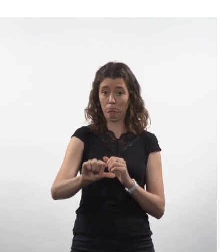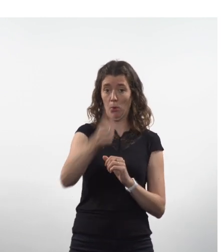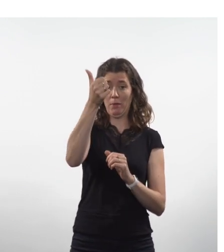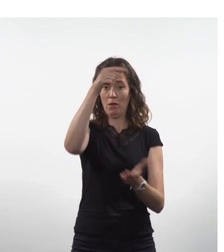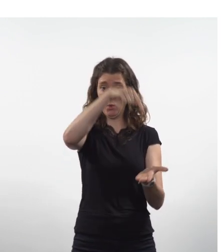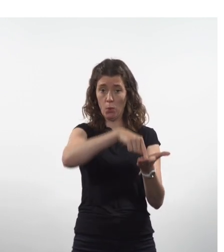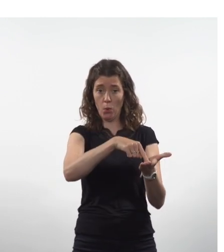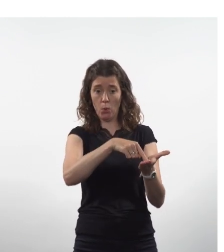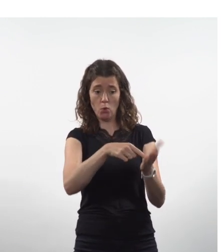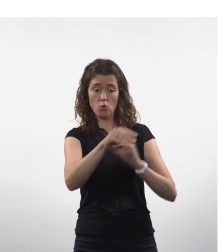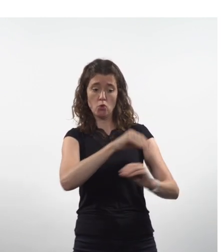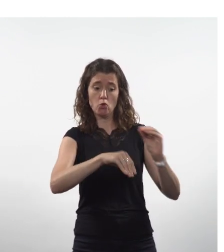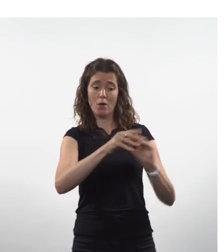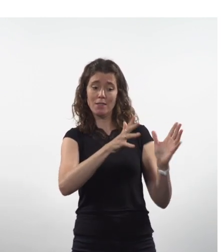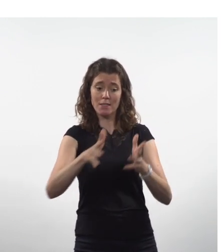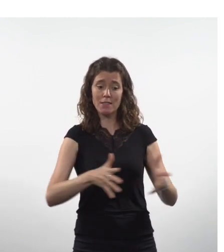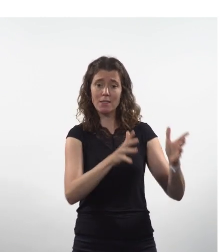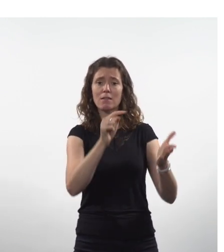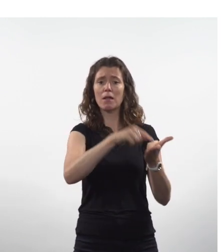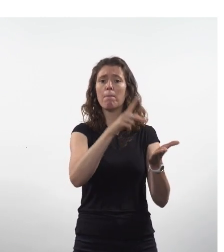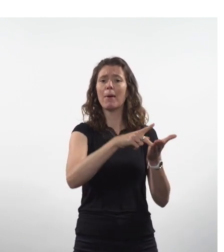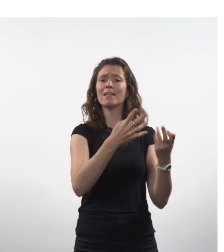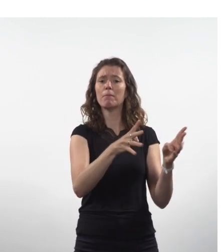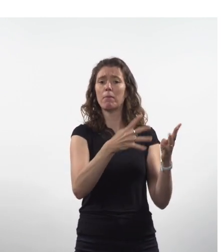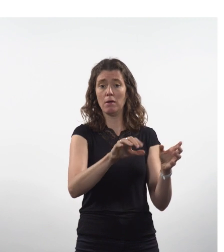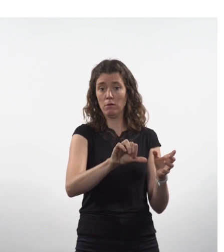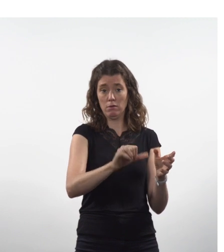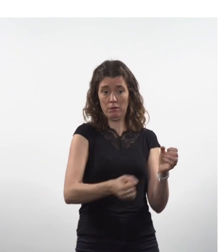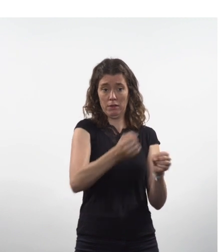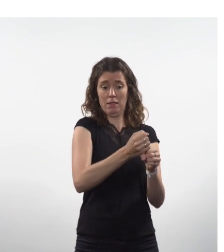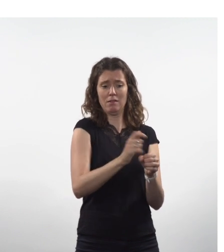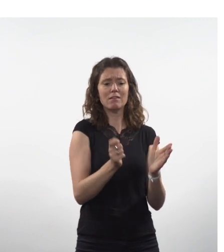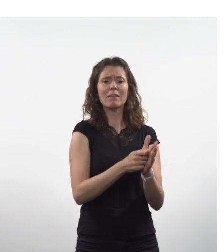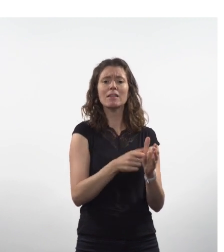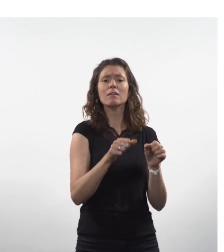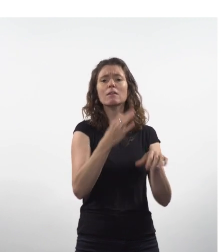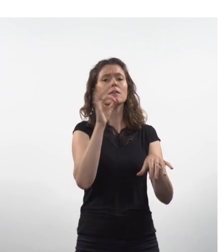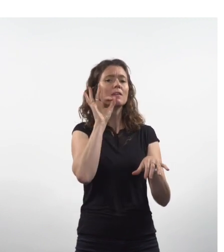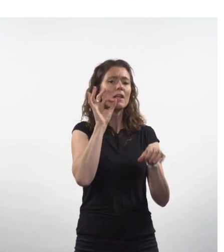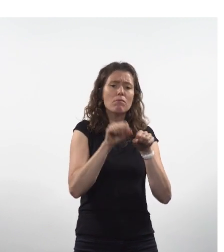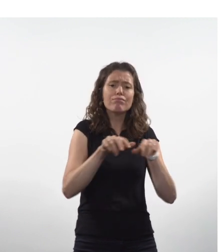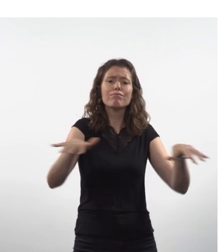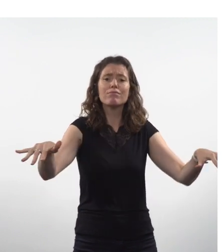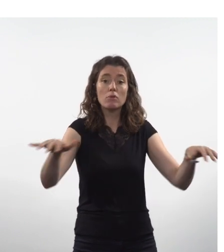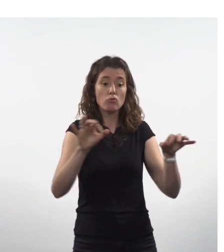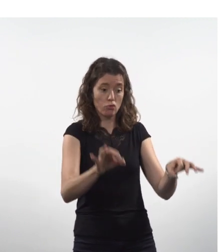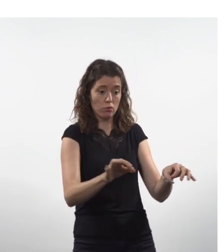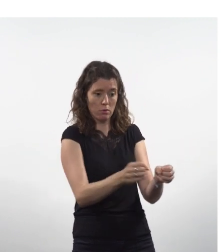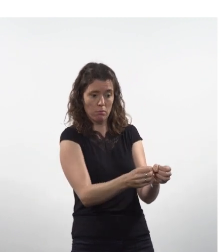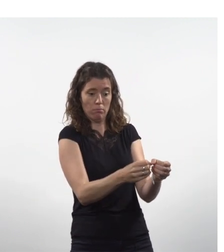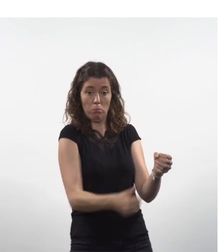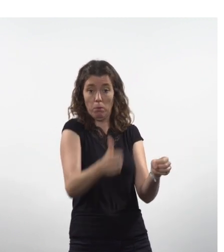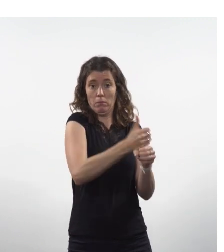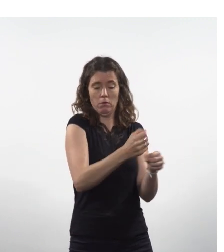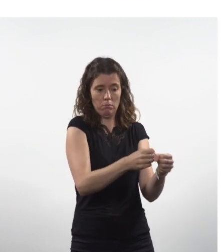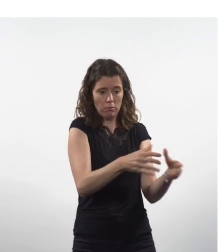lieu de soins en langue des signes à Paris, à la Salpêtrière, à l'occasion de l'épidémie de sida, qu'on a vu émerger un afflux énorme de